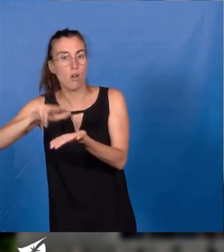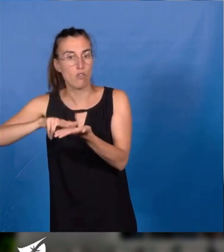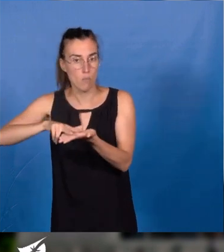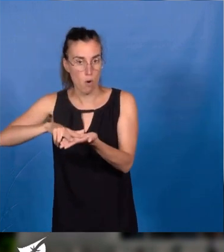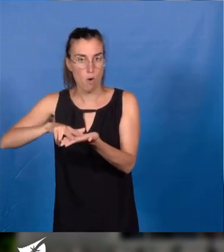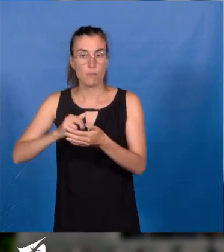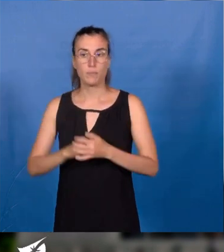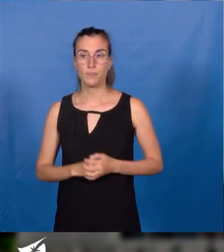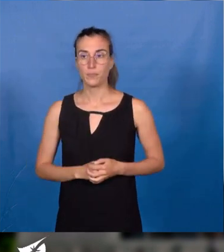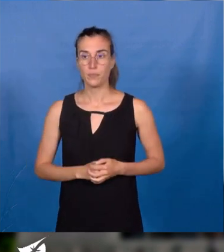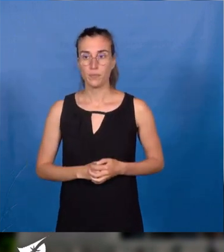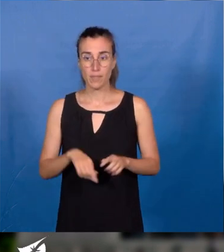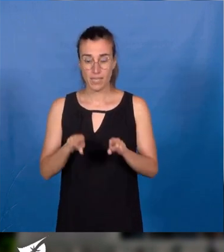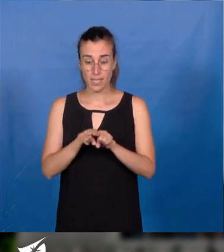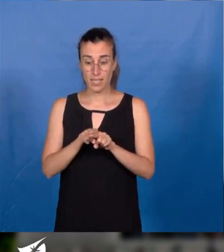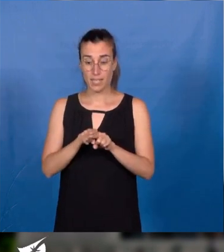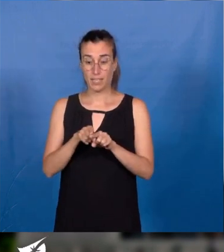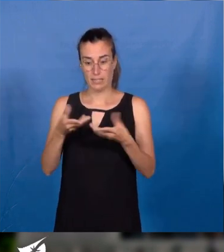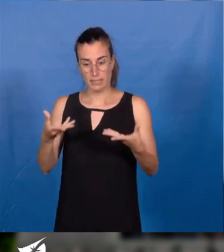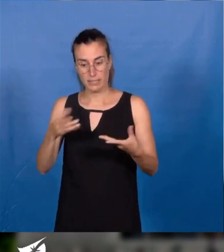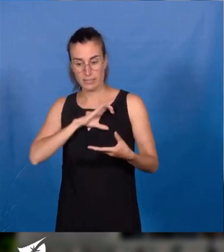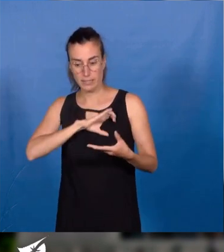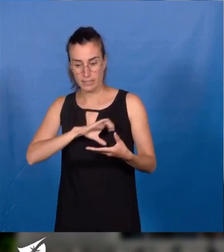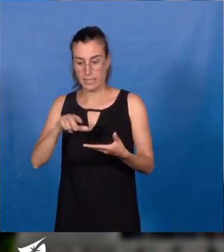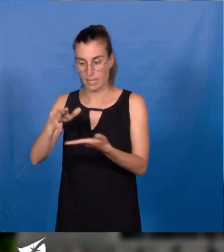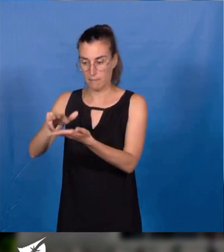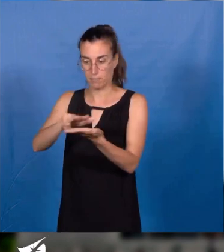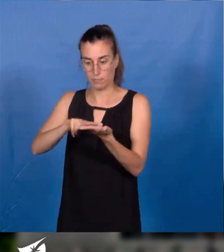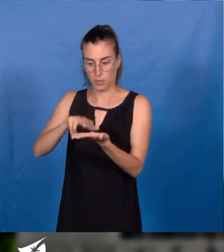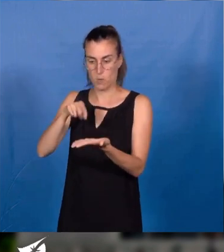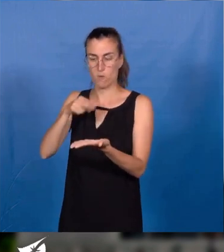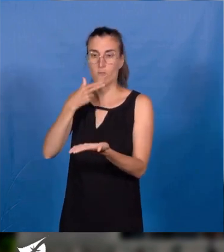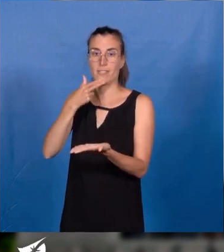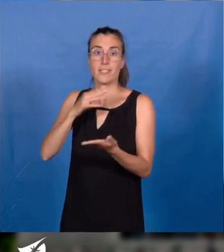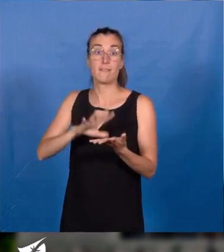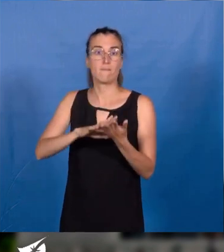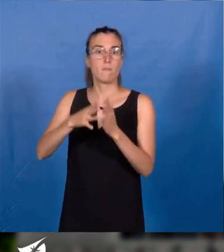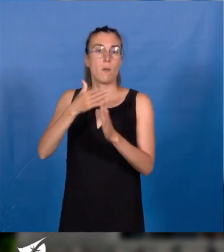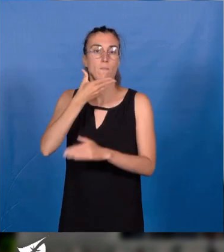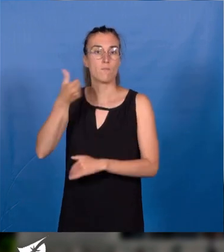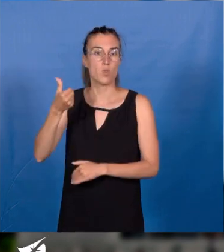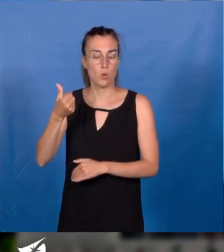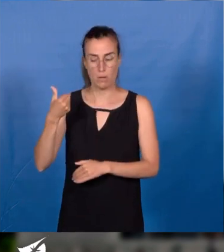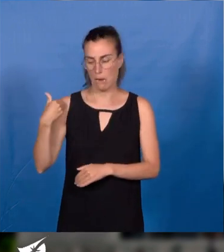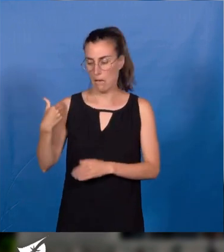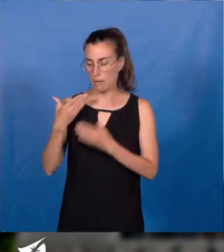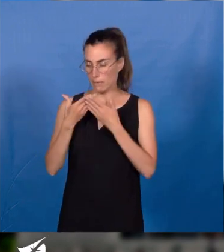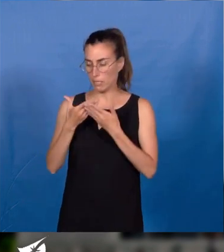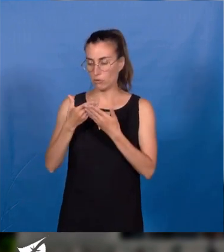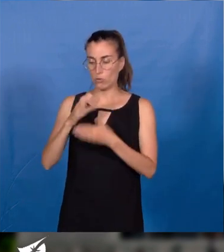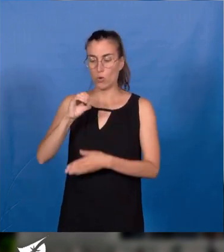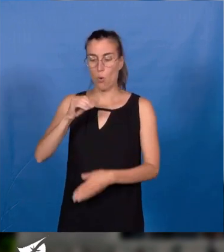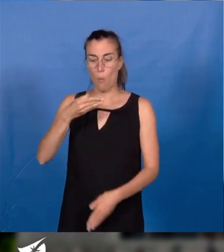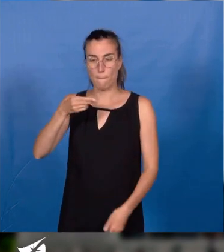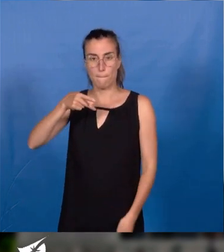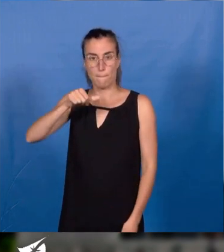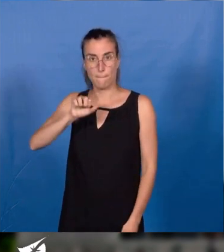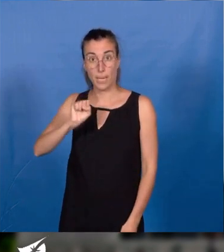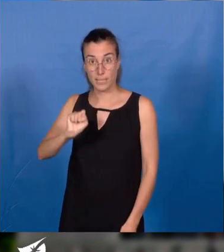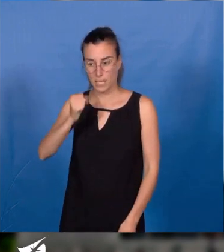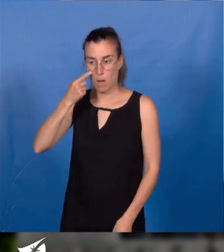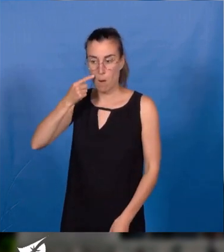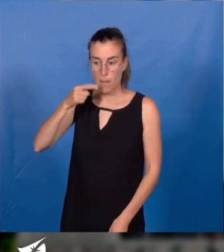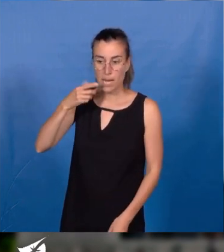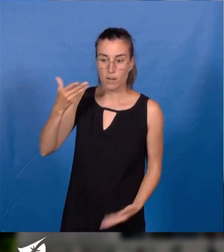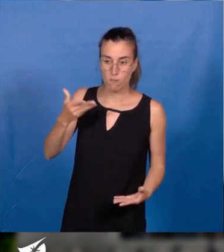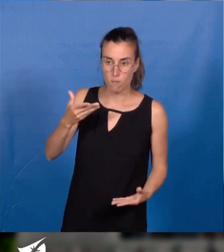pour une meilleure occupation des logements. Une étude du Compass a montré qu'à peu près un quart des logements